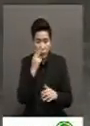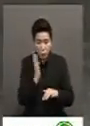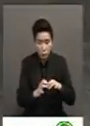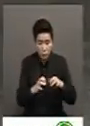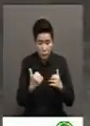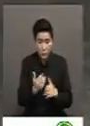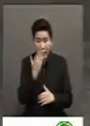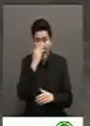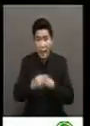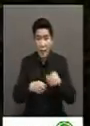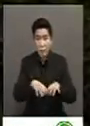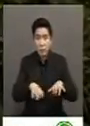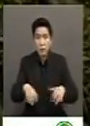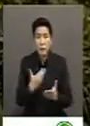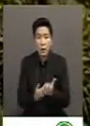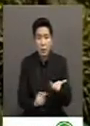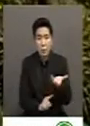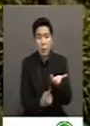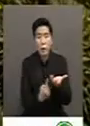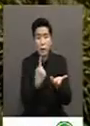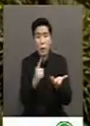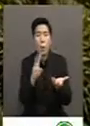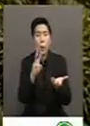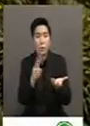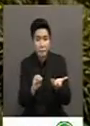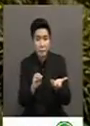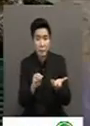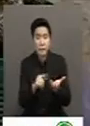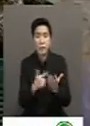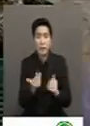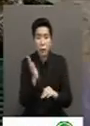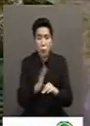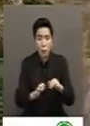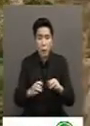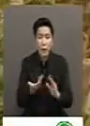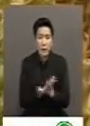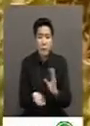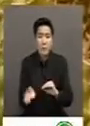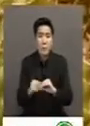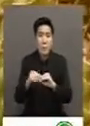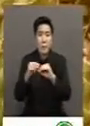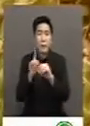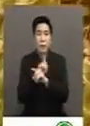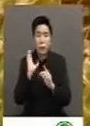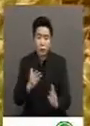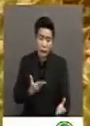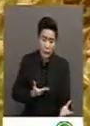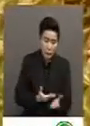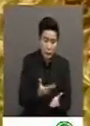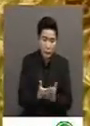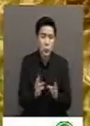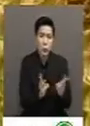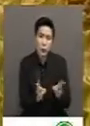ทุเรียนหน้าสวนมีราคากว่า60บาทต่อกิโลกรัมแม้ราคาทุเรียนจะสูงขึ้นแต่ผู้บริโภคยังมีท